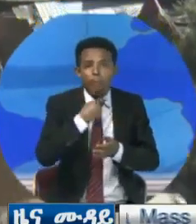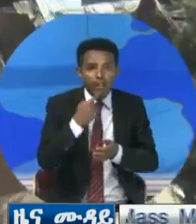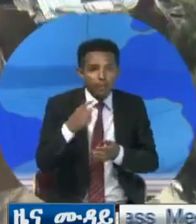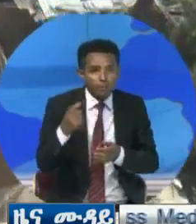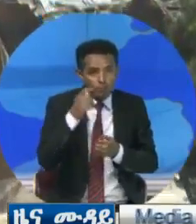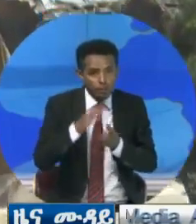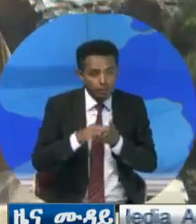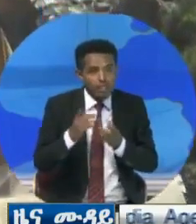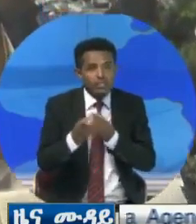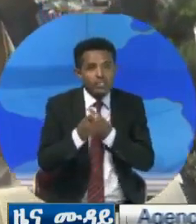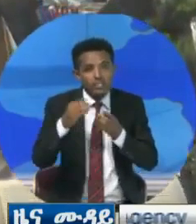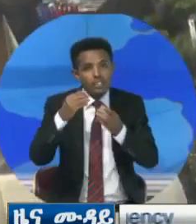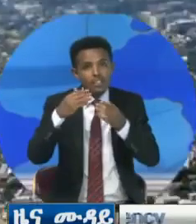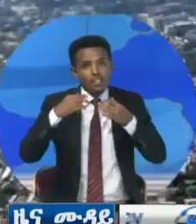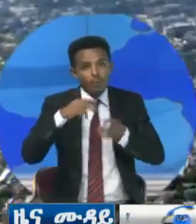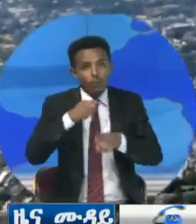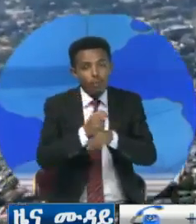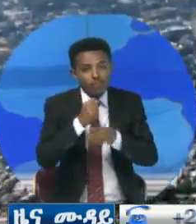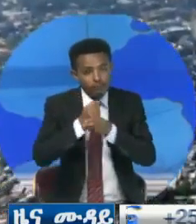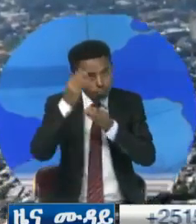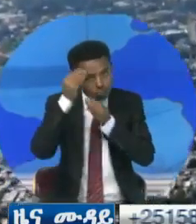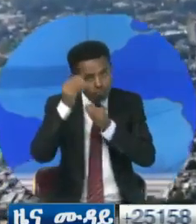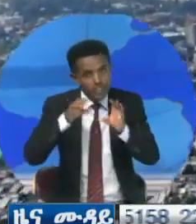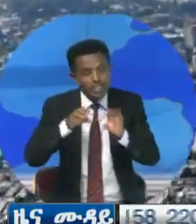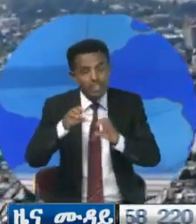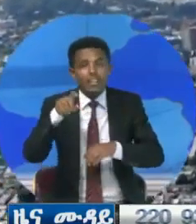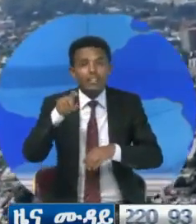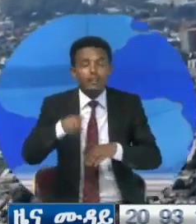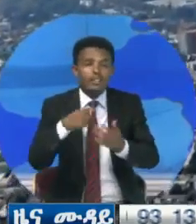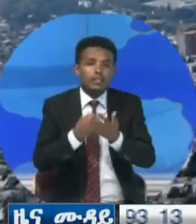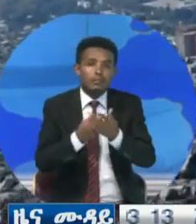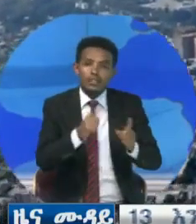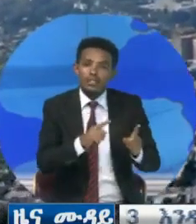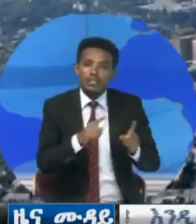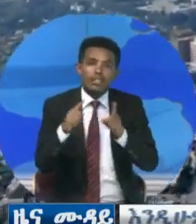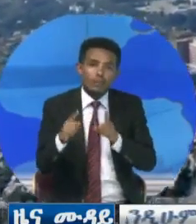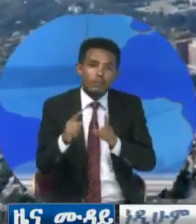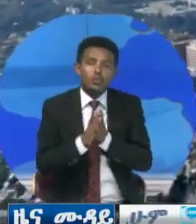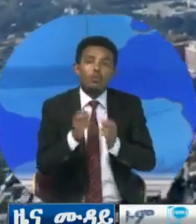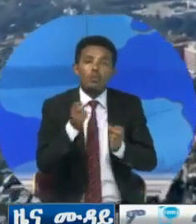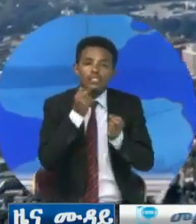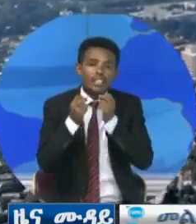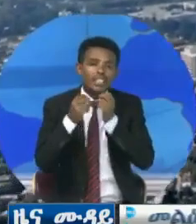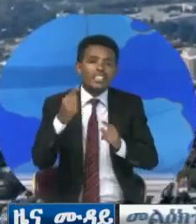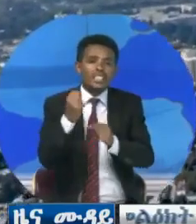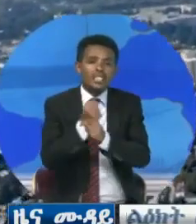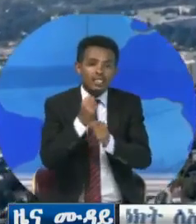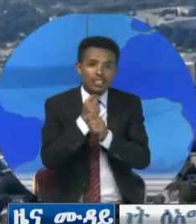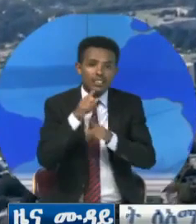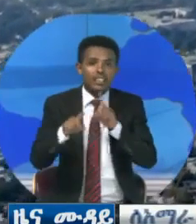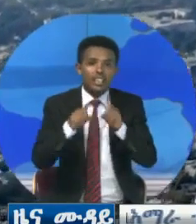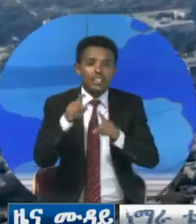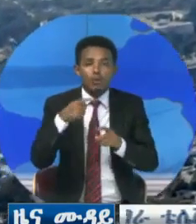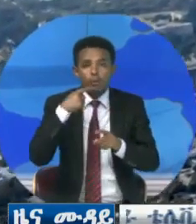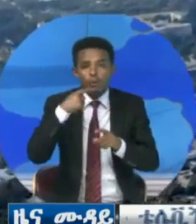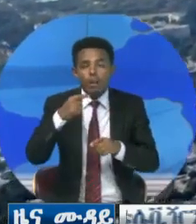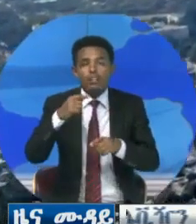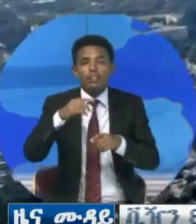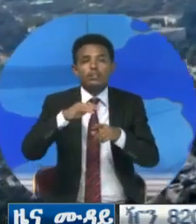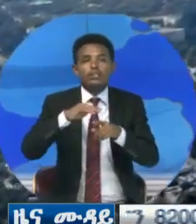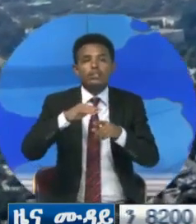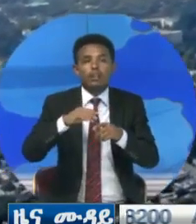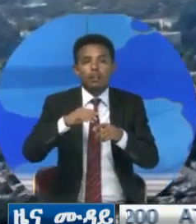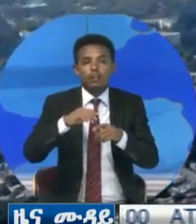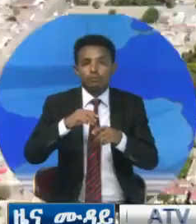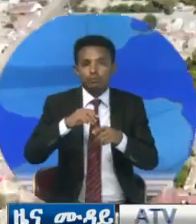የማሳወቅ ግዴታ አለበት። ይህ ሳይሆን ቀርቶ አከራይ በይዞታው ውስጥ ለሚፈጸም የትኛውም የወንጀል ድርጊት ተጠያቂ ነው ብሏል የህግ ባለሙያው።